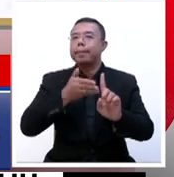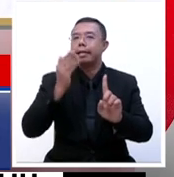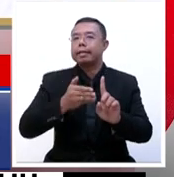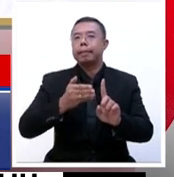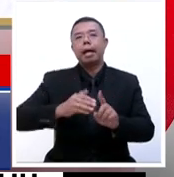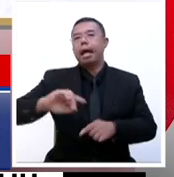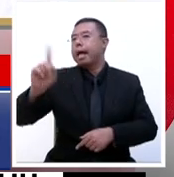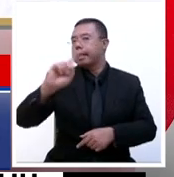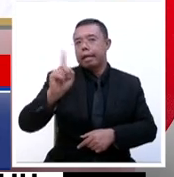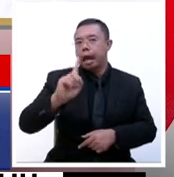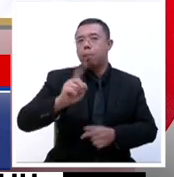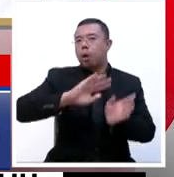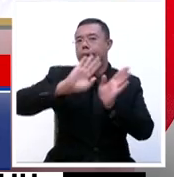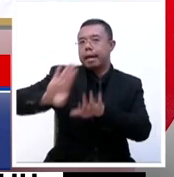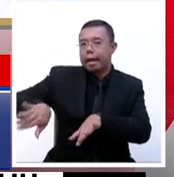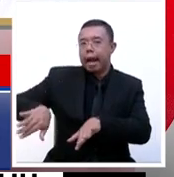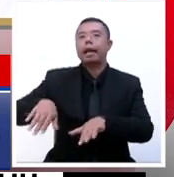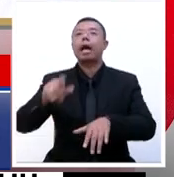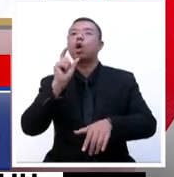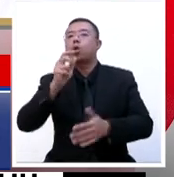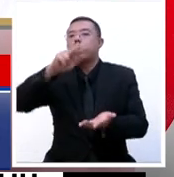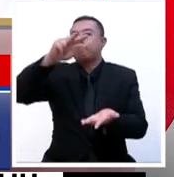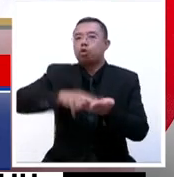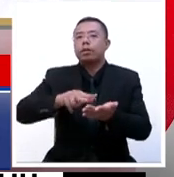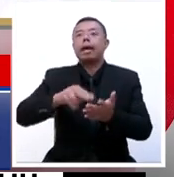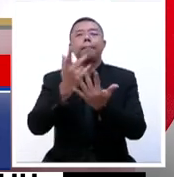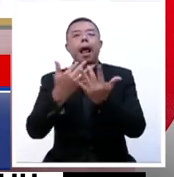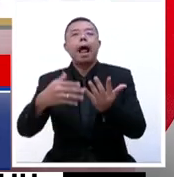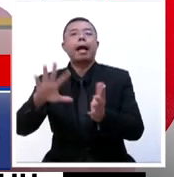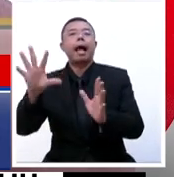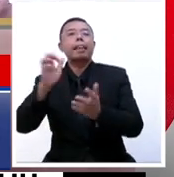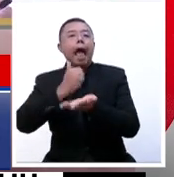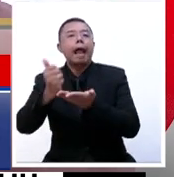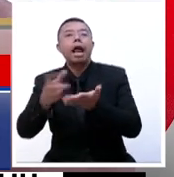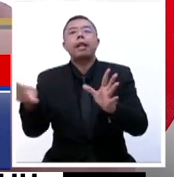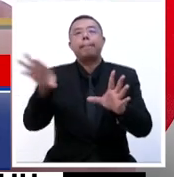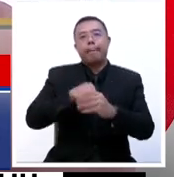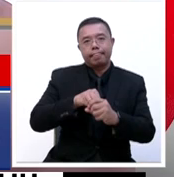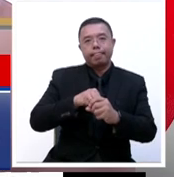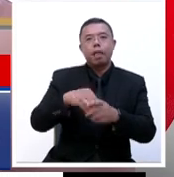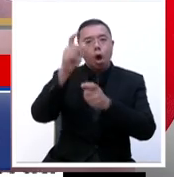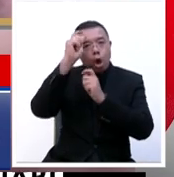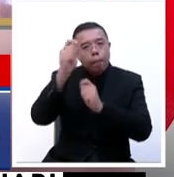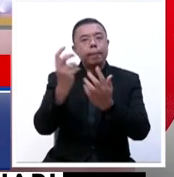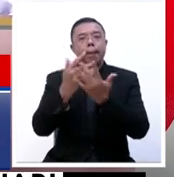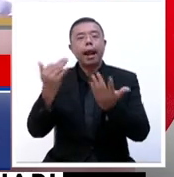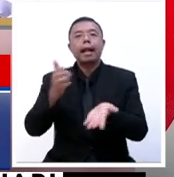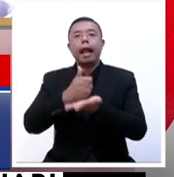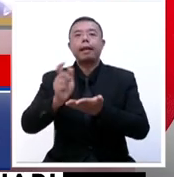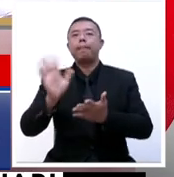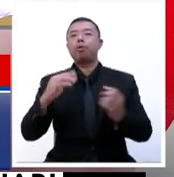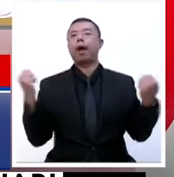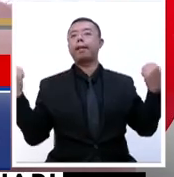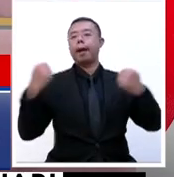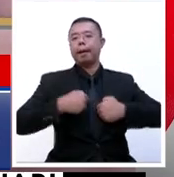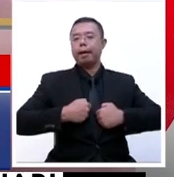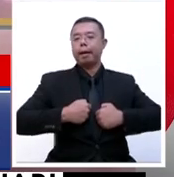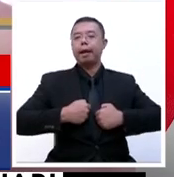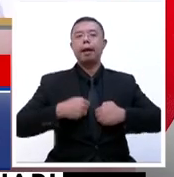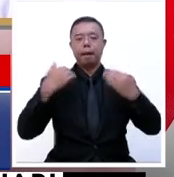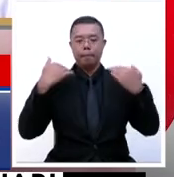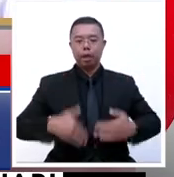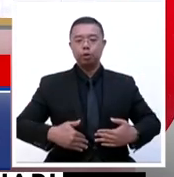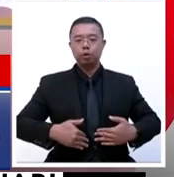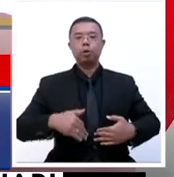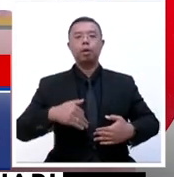yang ditinggalkan dalam mengambil keputusan libatkan itu masyarakat adat menghormati masyarakat adat bukan memakai pakaian adat setahun